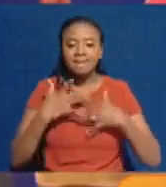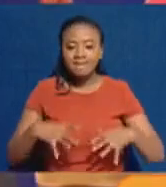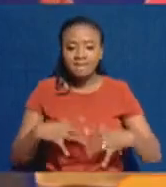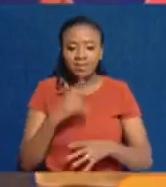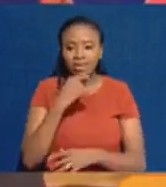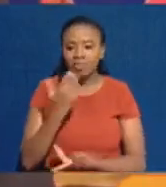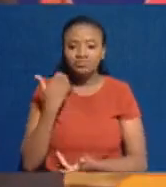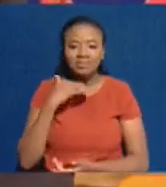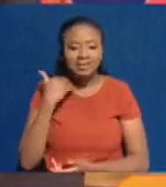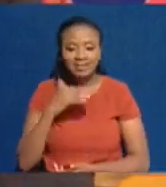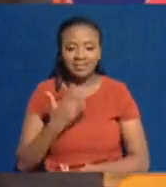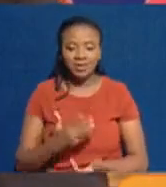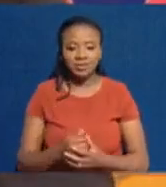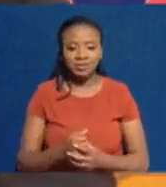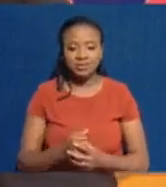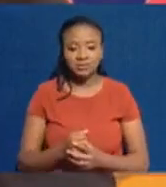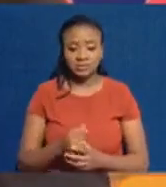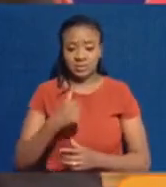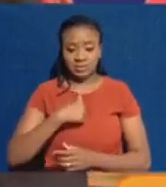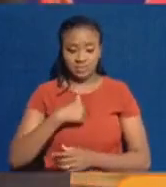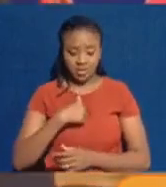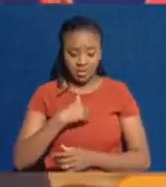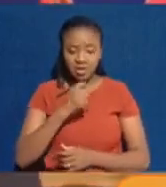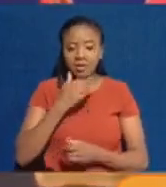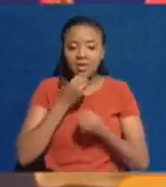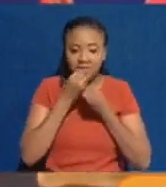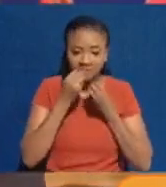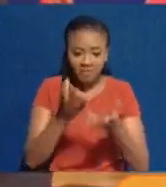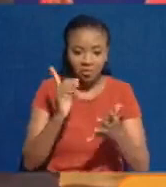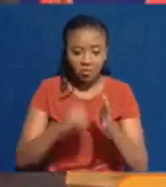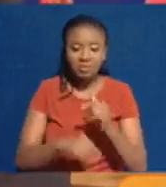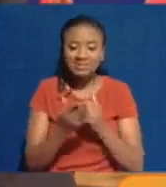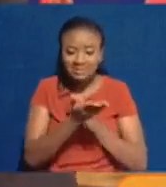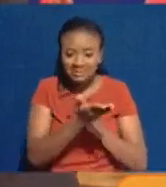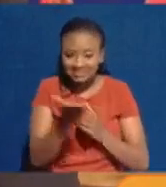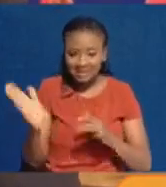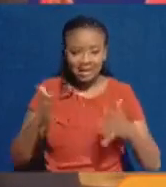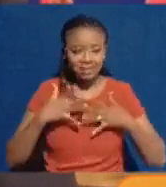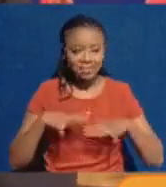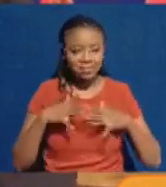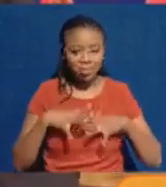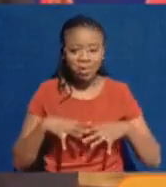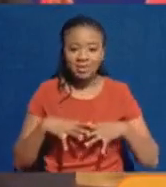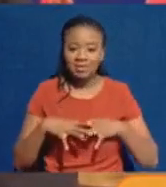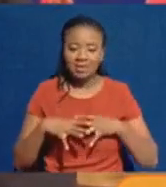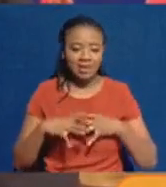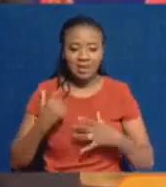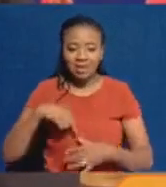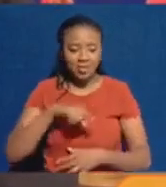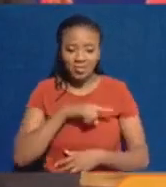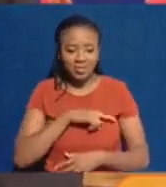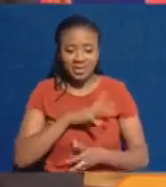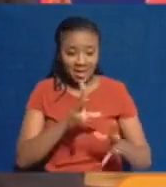wakora, mimi nataka niwahakikishie hawa watu wachache hatuwezi kuwakubalia